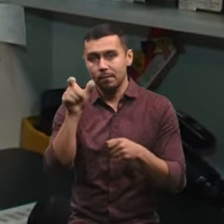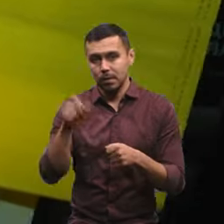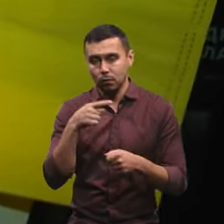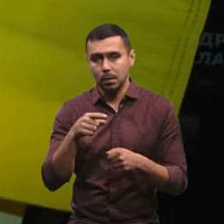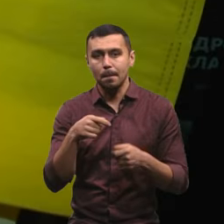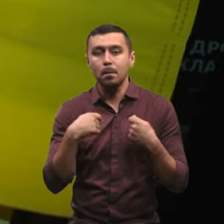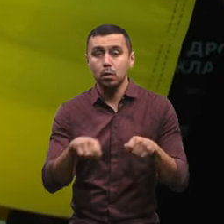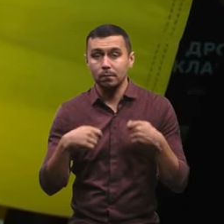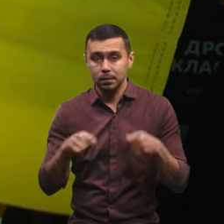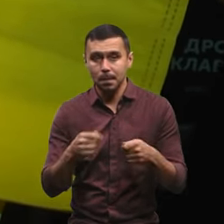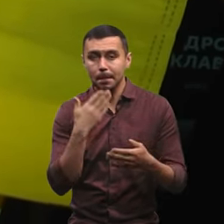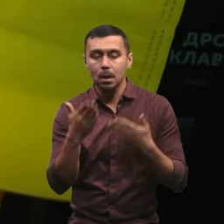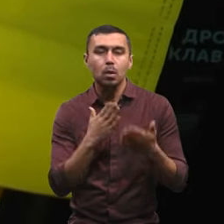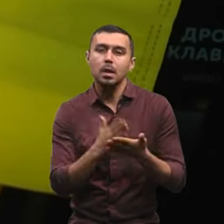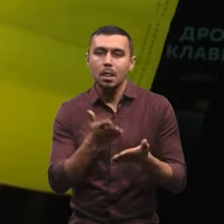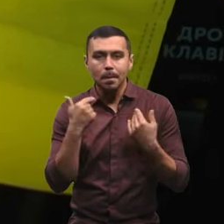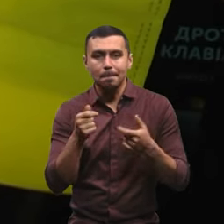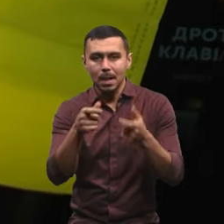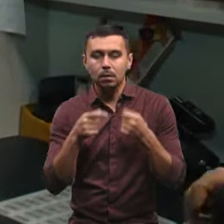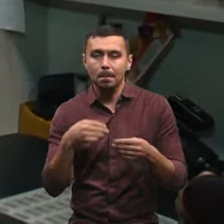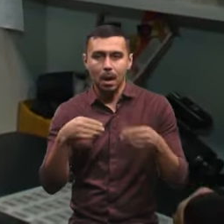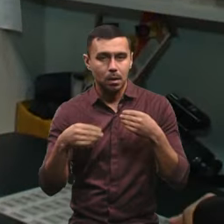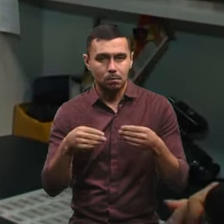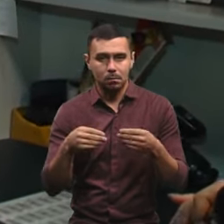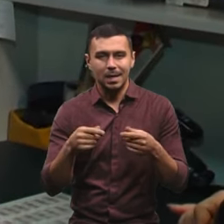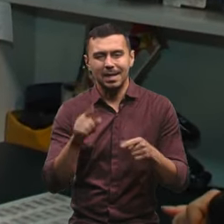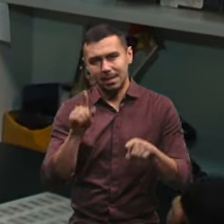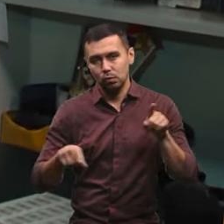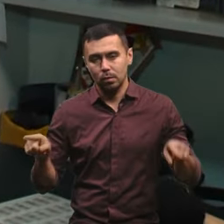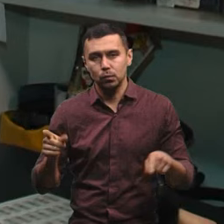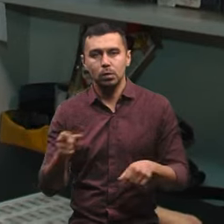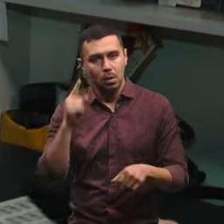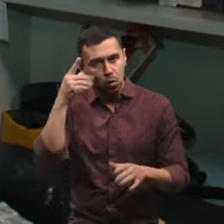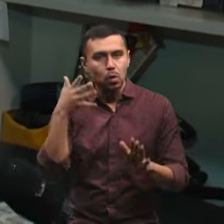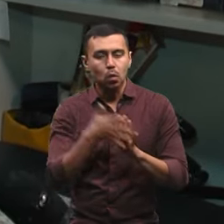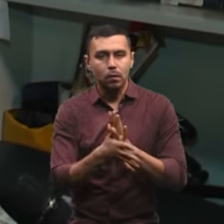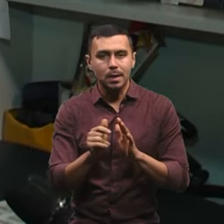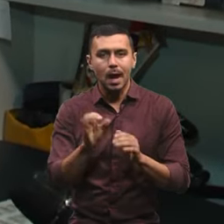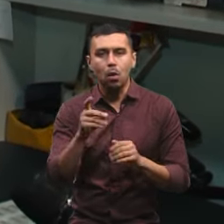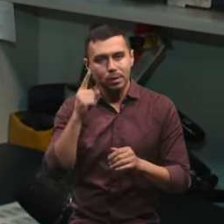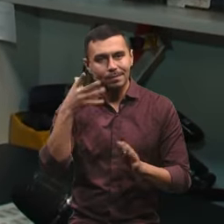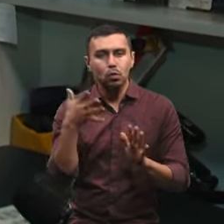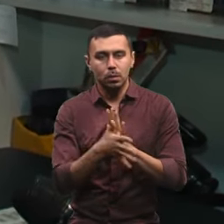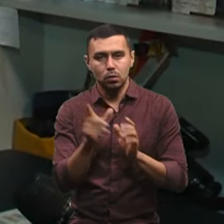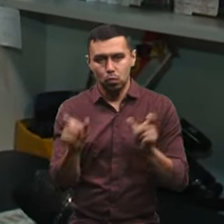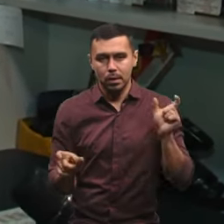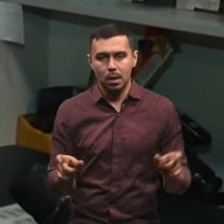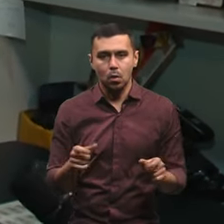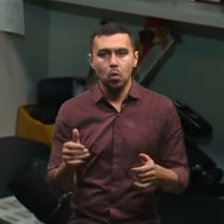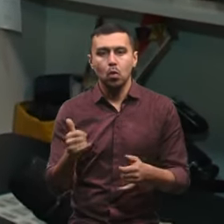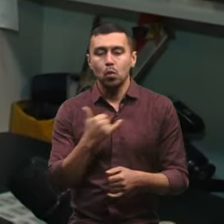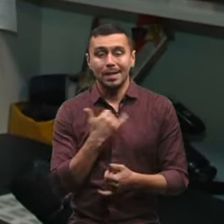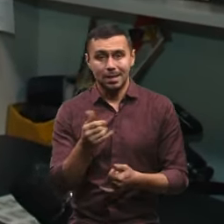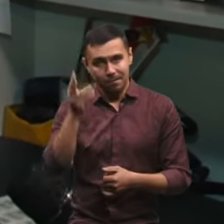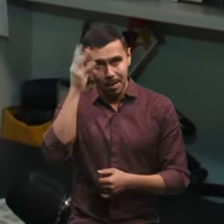іноді питають про наявність пластикових пакетів, утім рідко. Тут, каже, розраховують на екосвідомість відвідувачів. У нас зараз, якби по Хмельницькому,